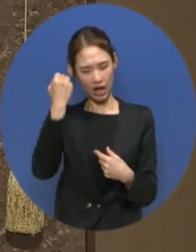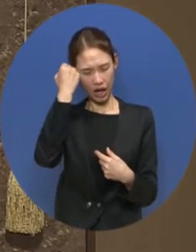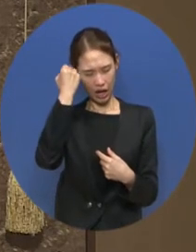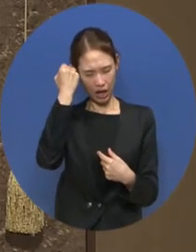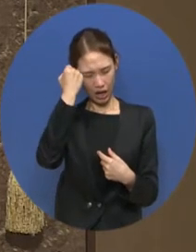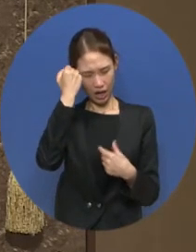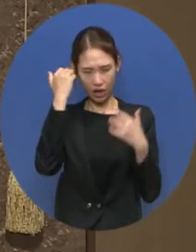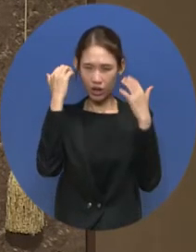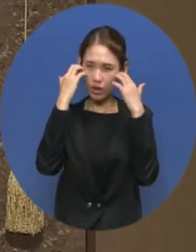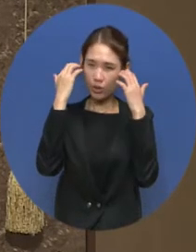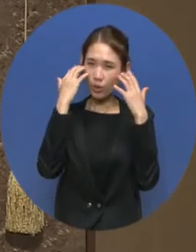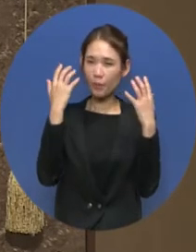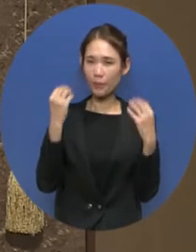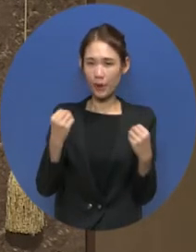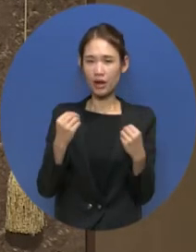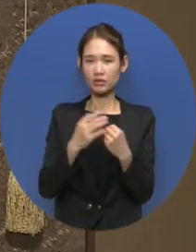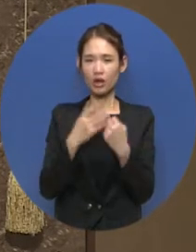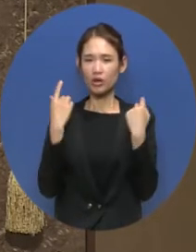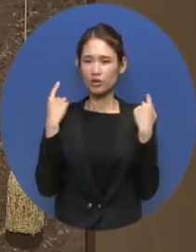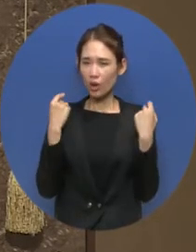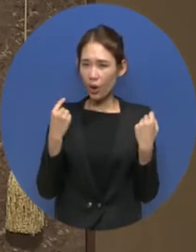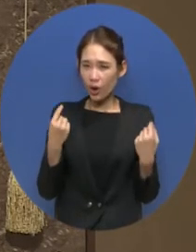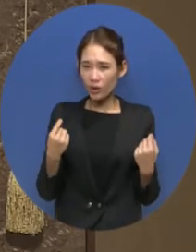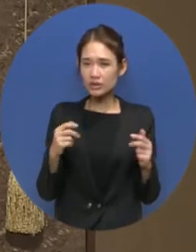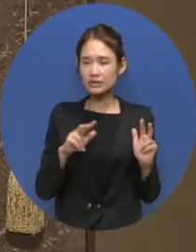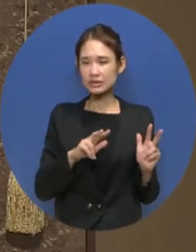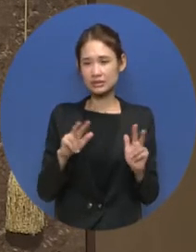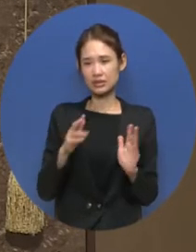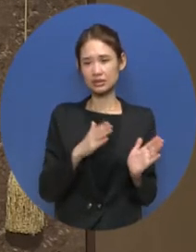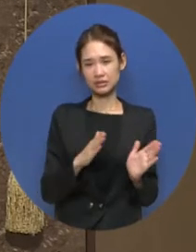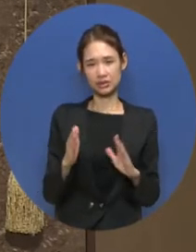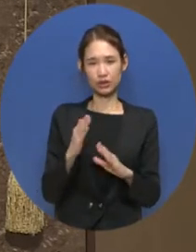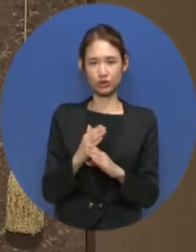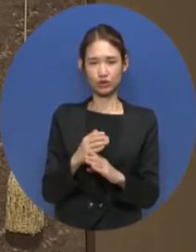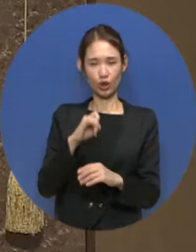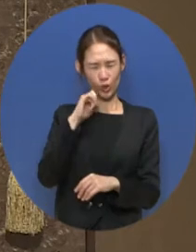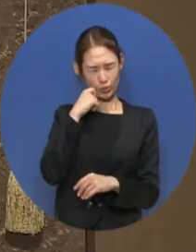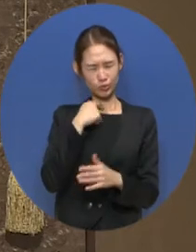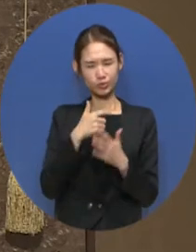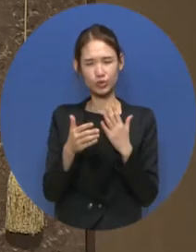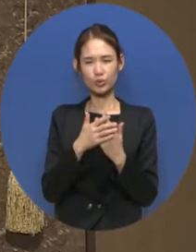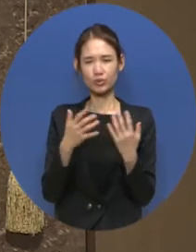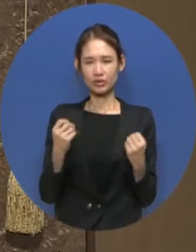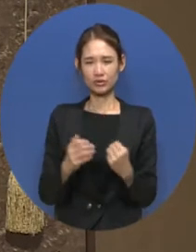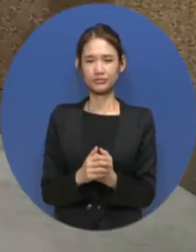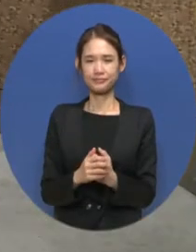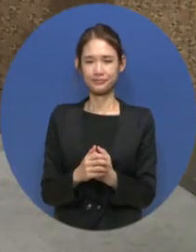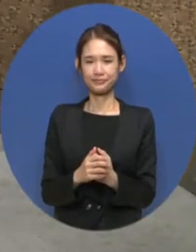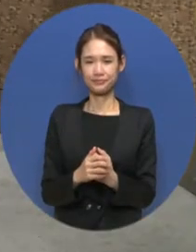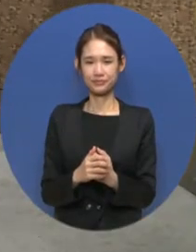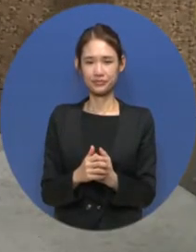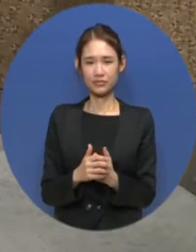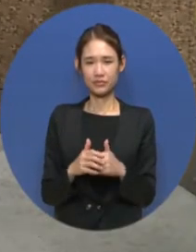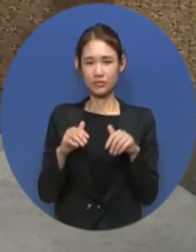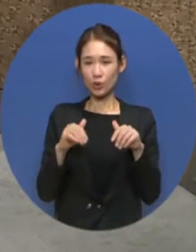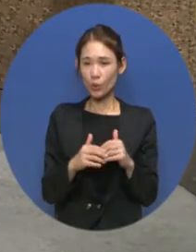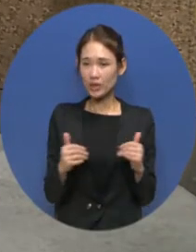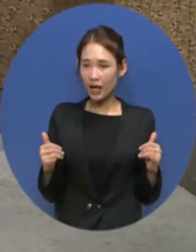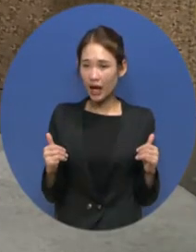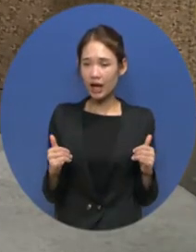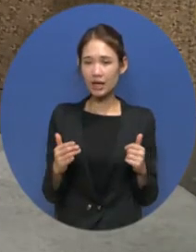이런 시간이었고요. 아, 네. 여전히 지금까지 진행 중에 있습니다. 그런 어려움들이. 네. 그러니까 이제